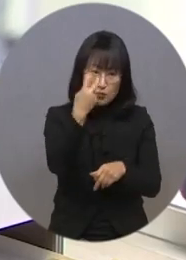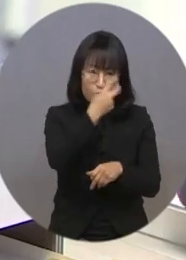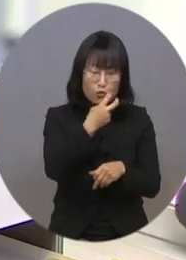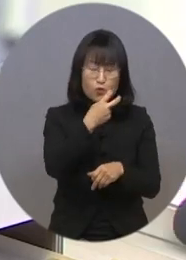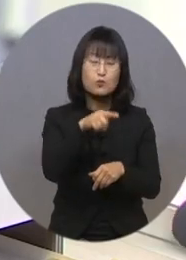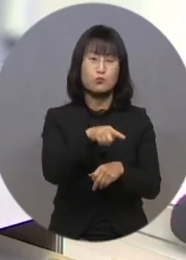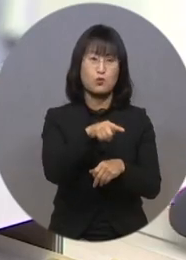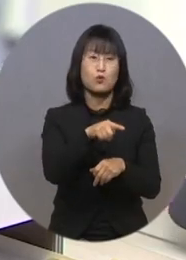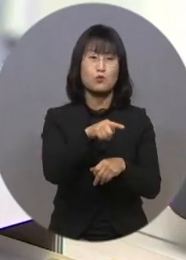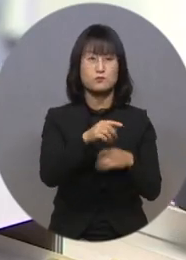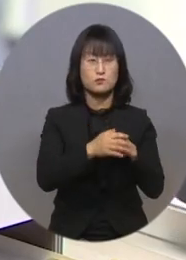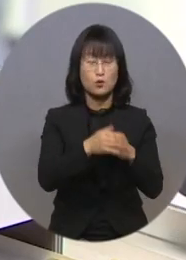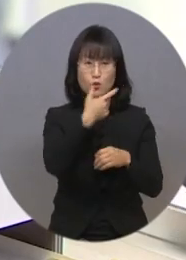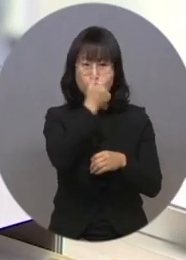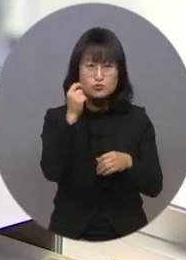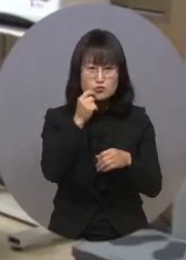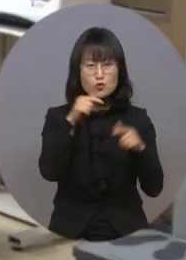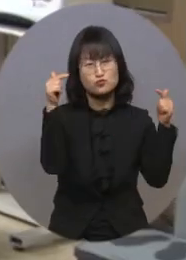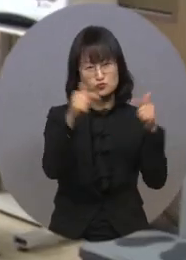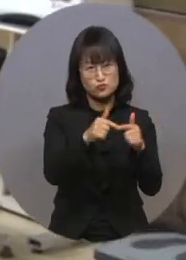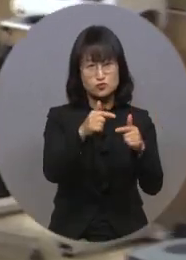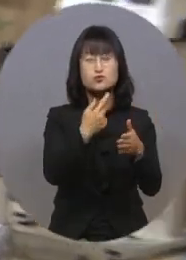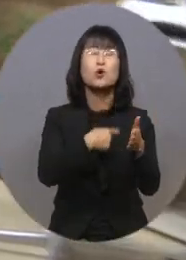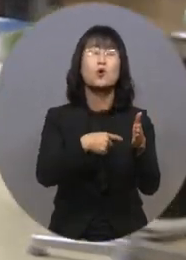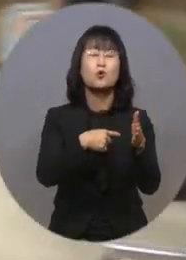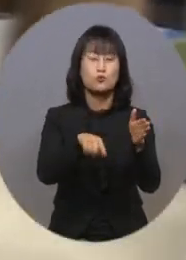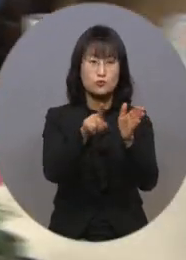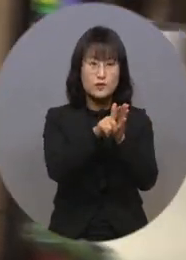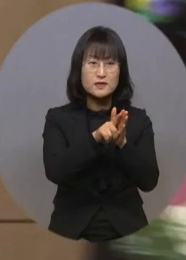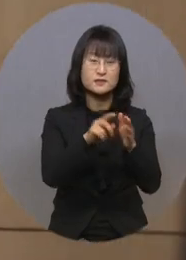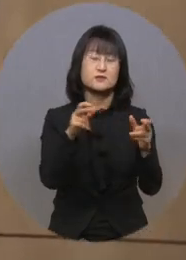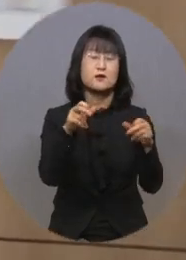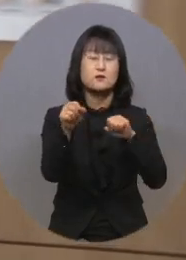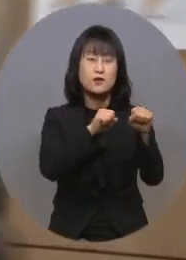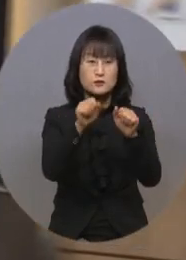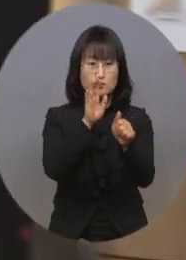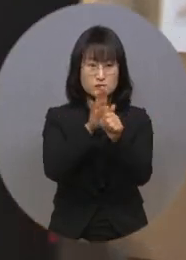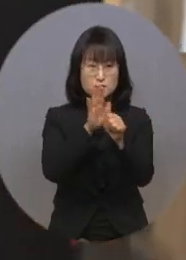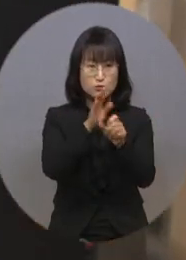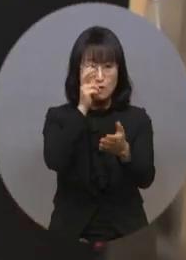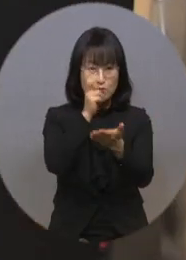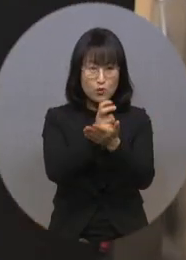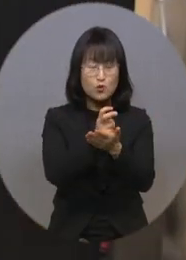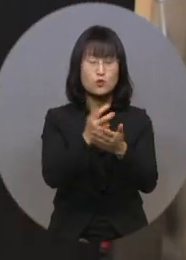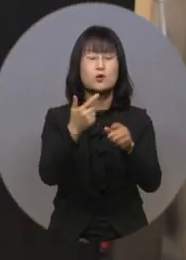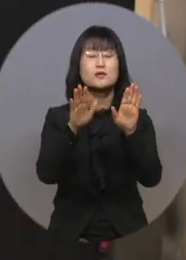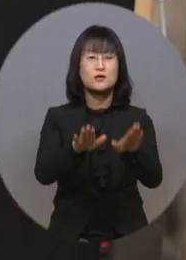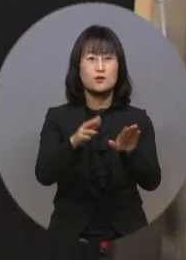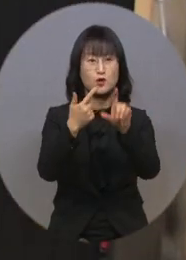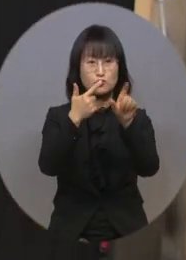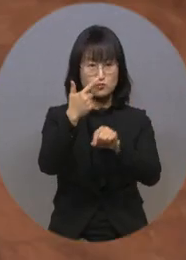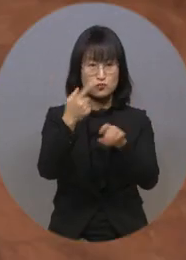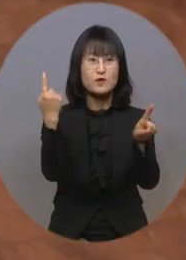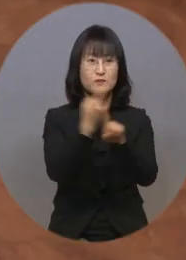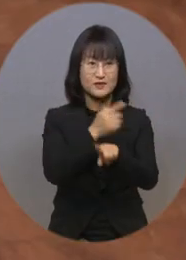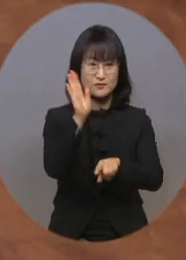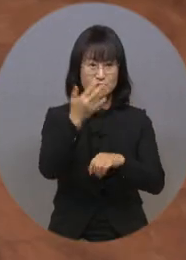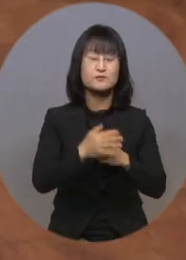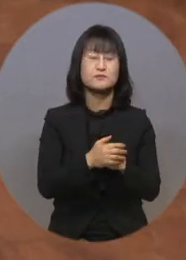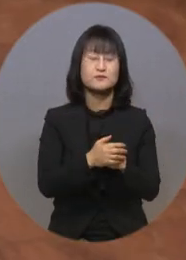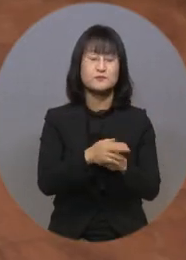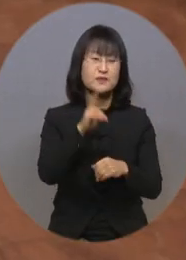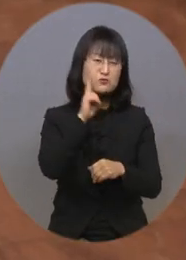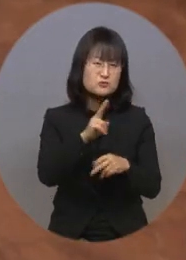사각지대를 완화하고자 장애인 활동 지원법을 올해 6월 개정했습니다 회중증 장애인을